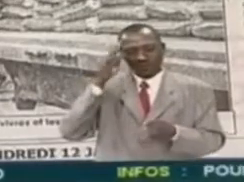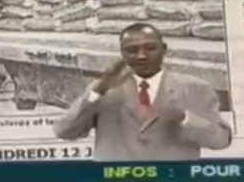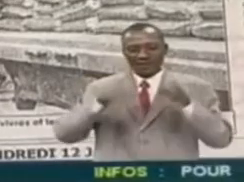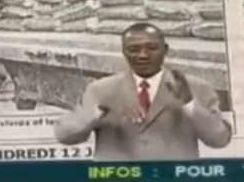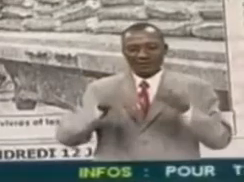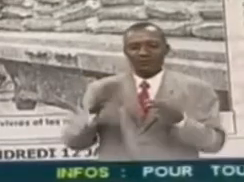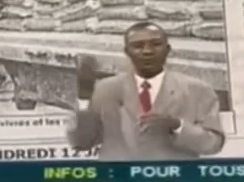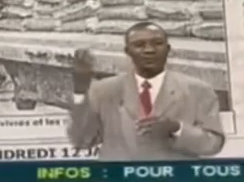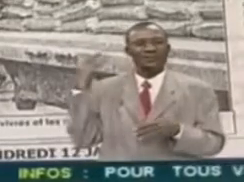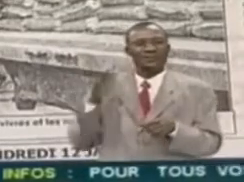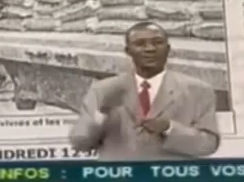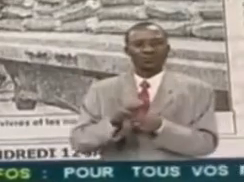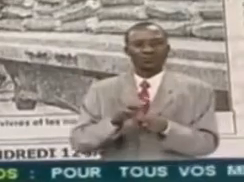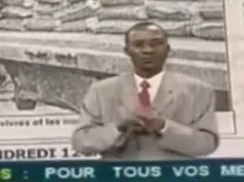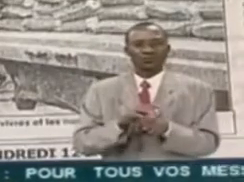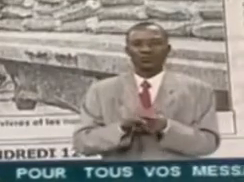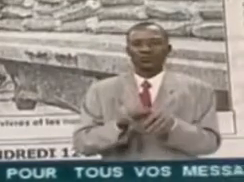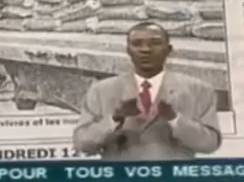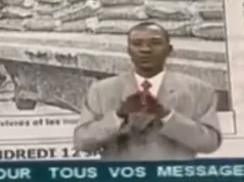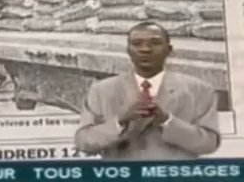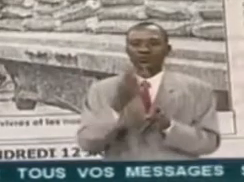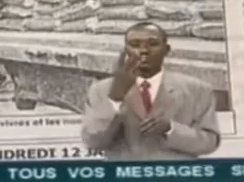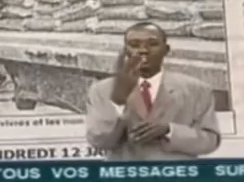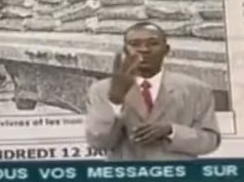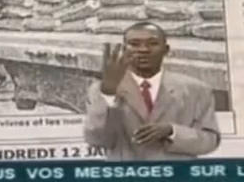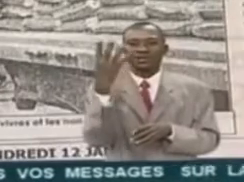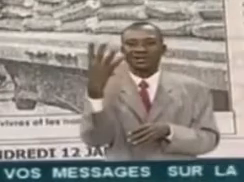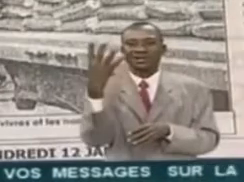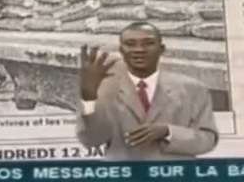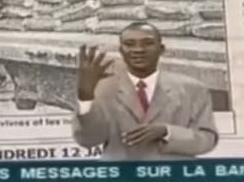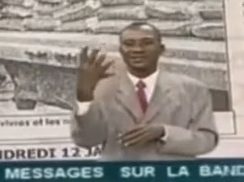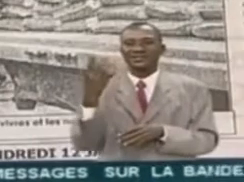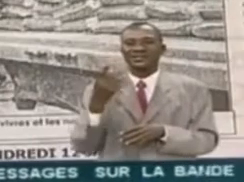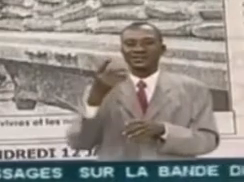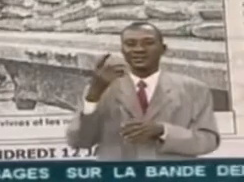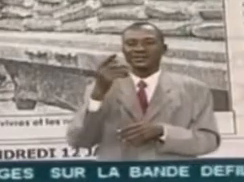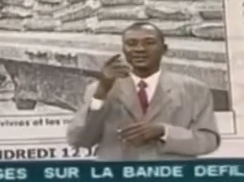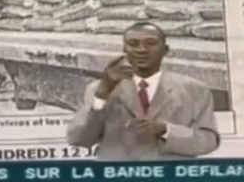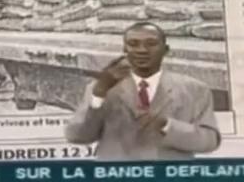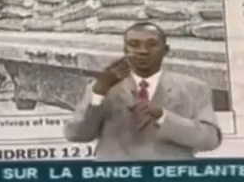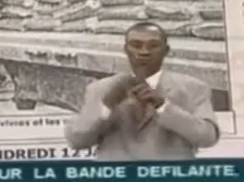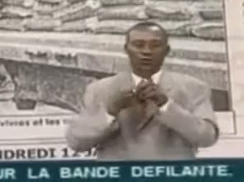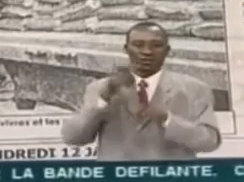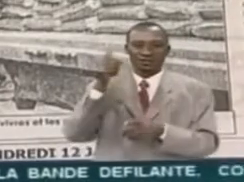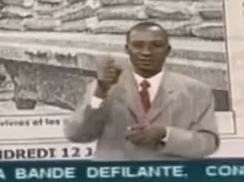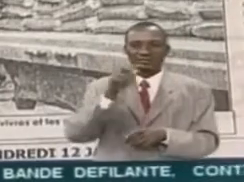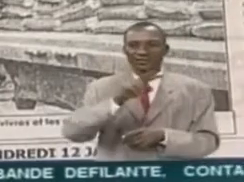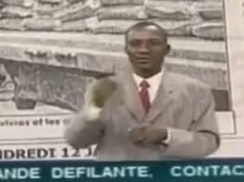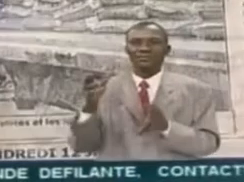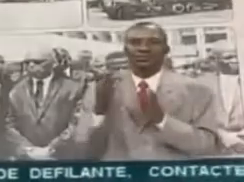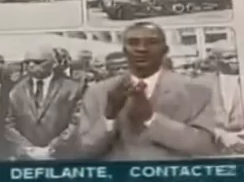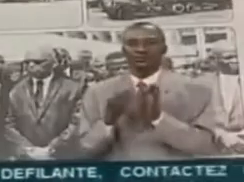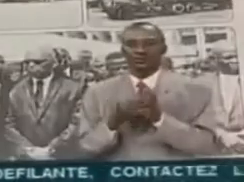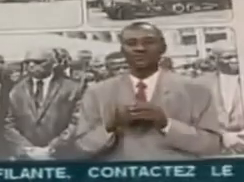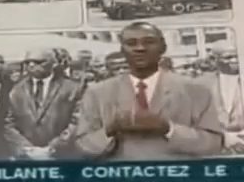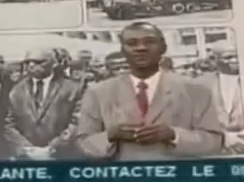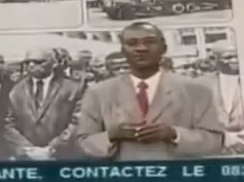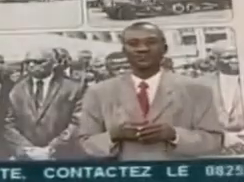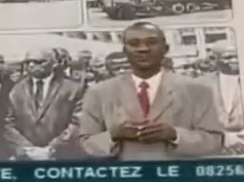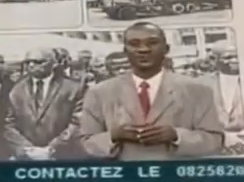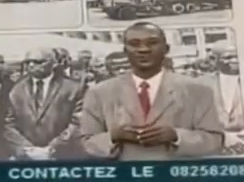janvier courant peuvent pousser un ouf de soulagement. Dans la même nouvelle, je pense que Dora Chéri, le vice-premier ministre Ramazani